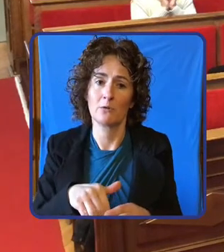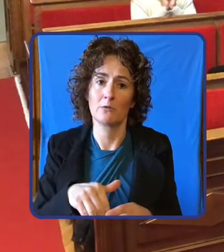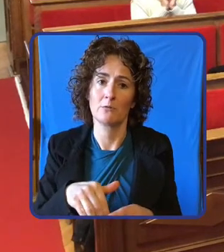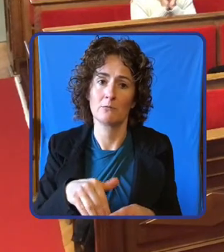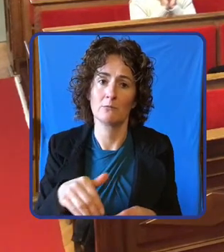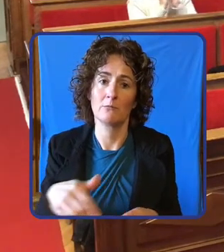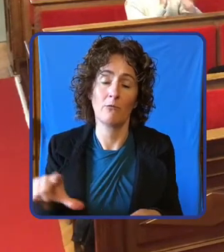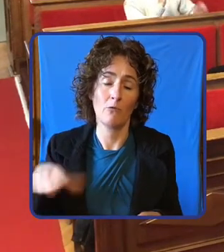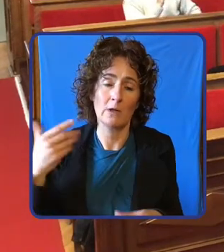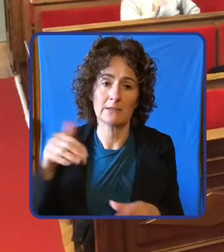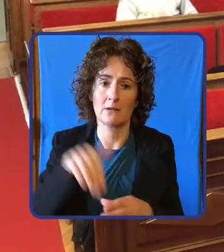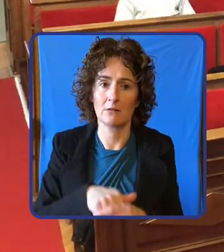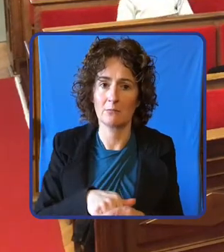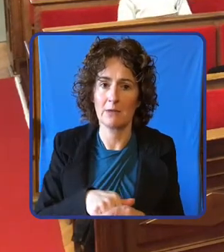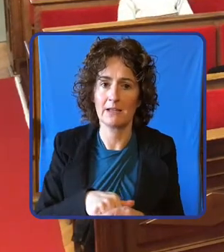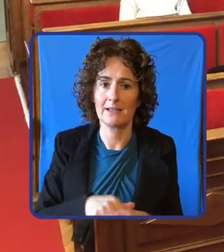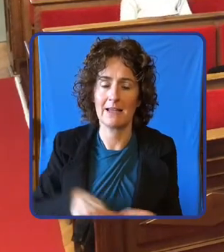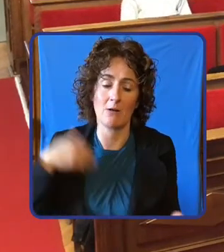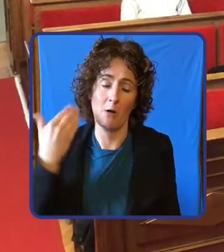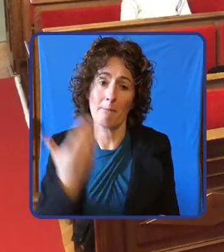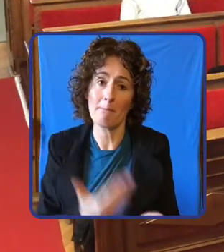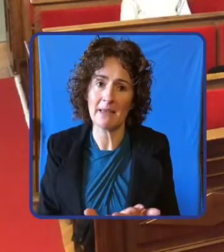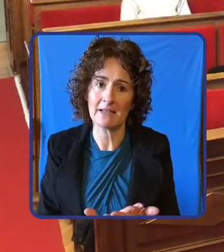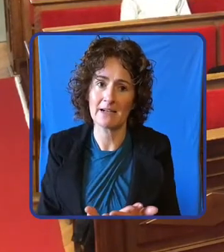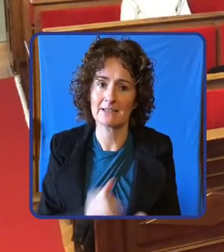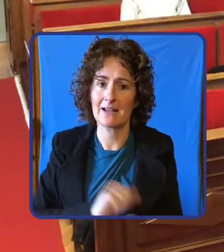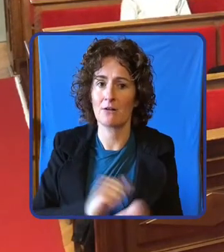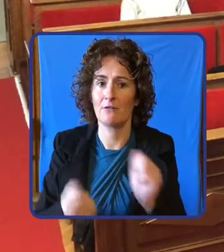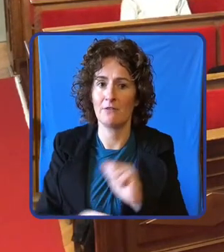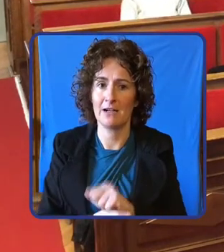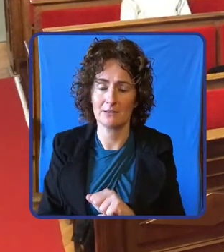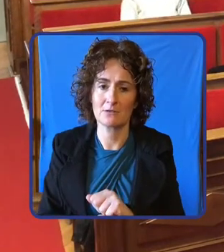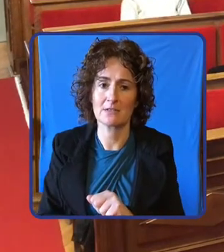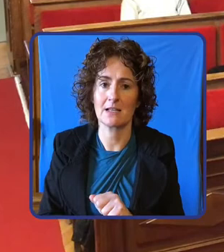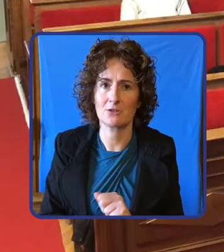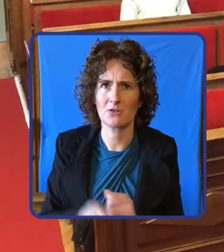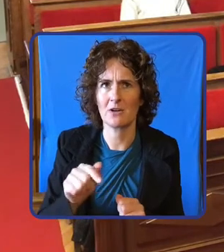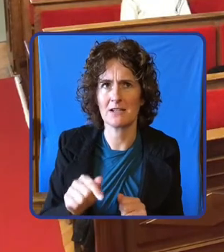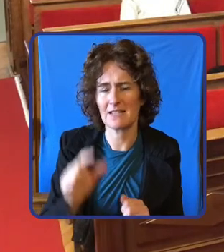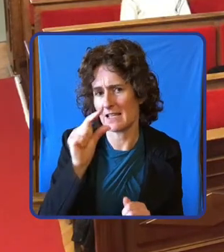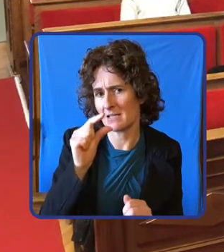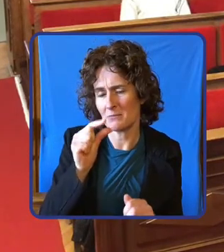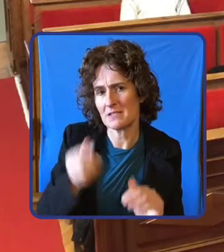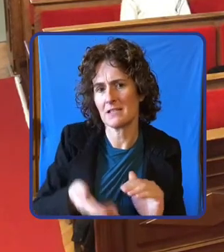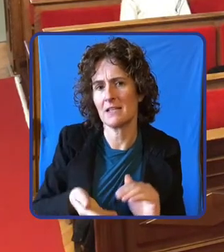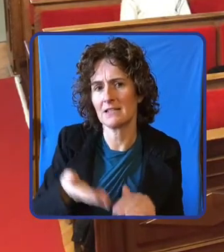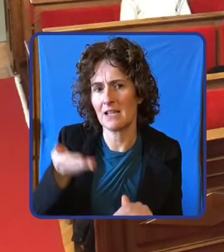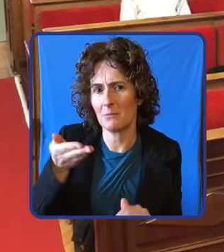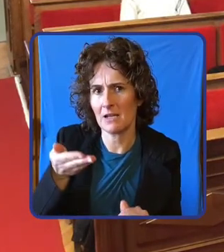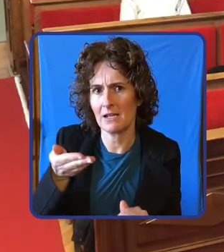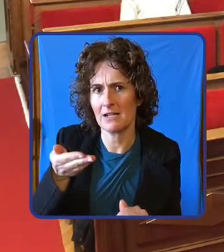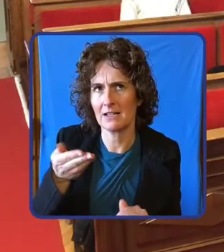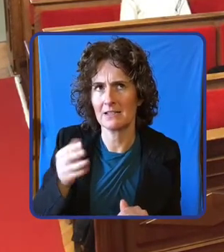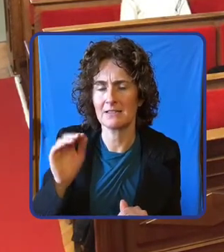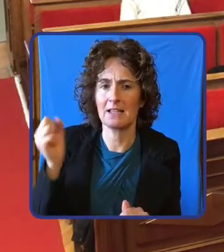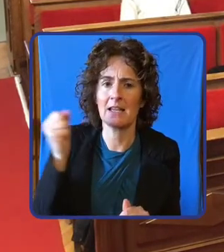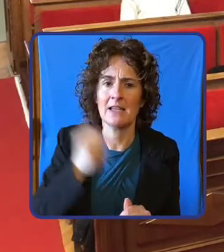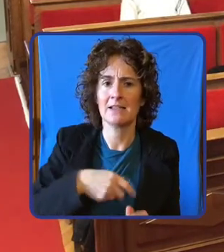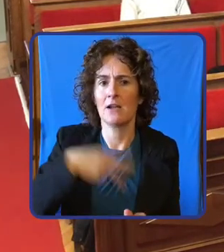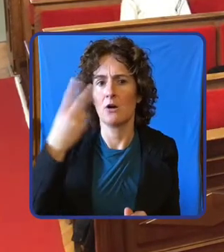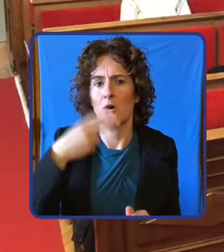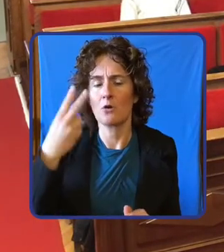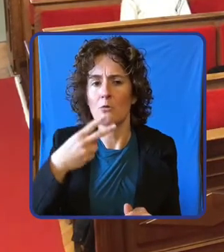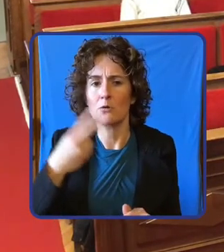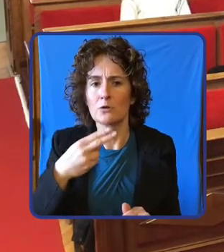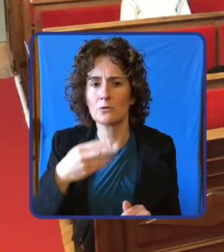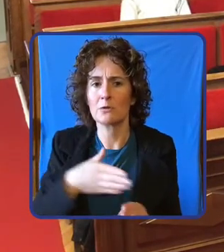változása. Ezek ugyan kisebb mértékben emelkedtek, mint az előző két tétel, de a gyakorlatilag a kulturális ágazat kivételi